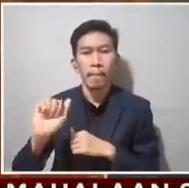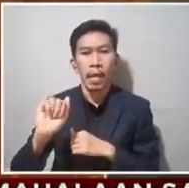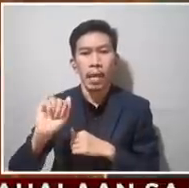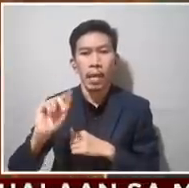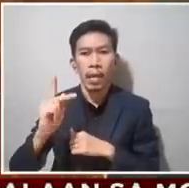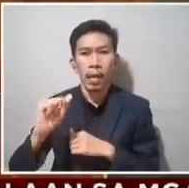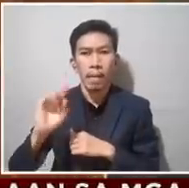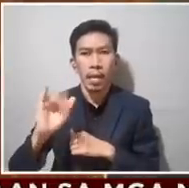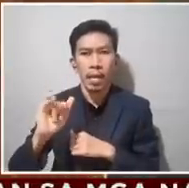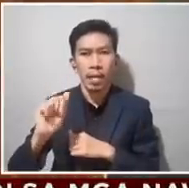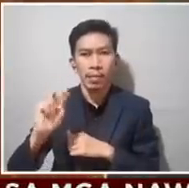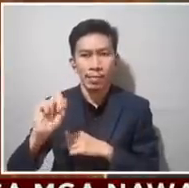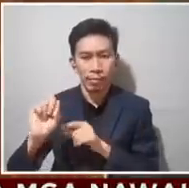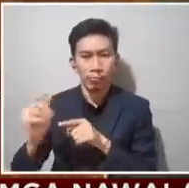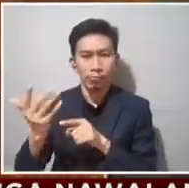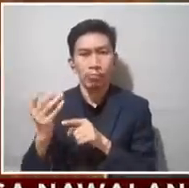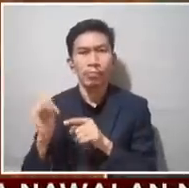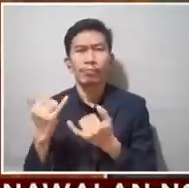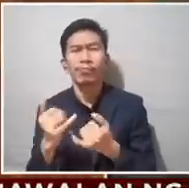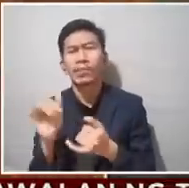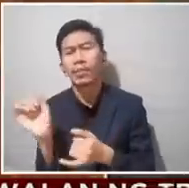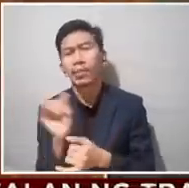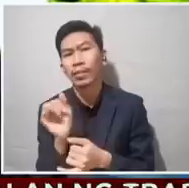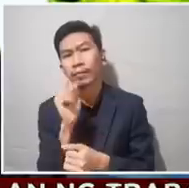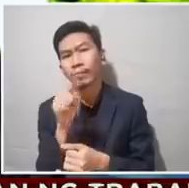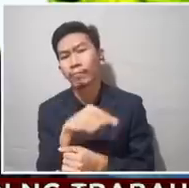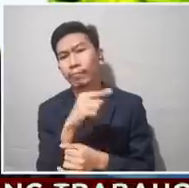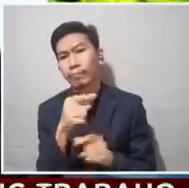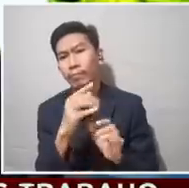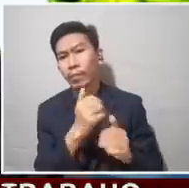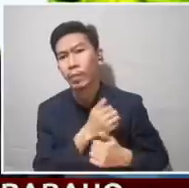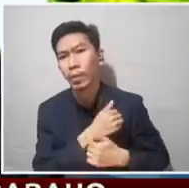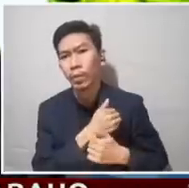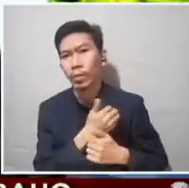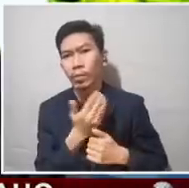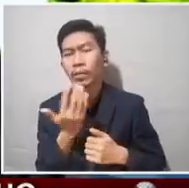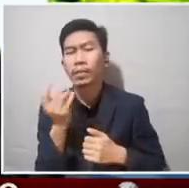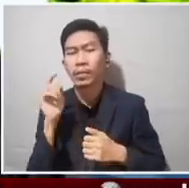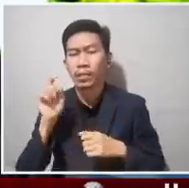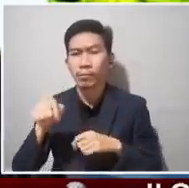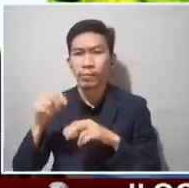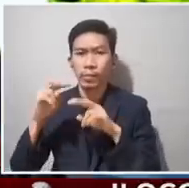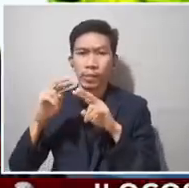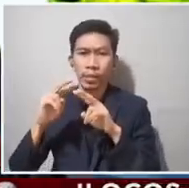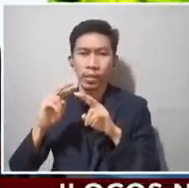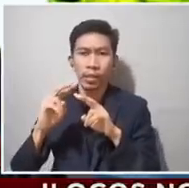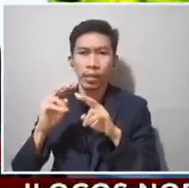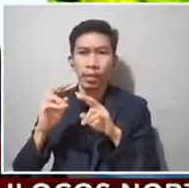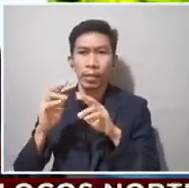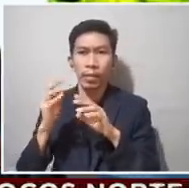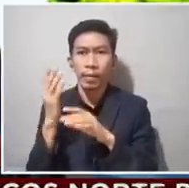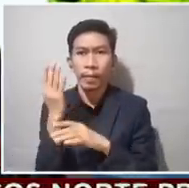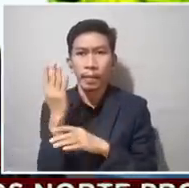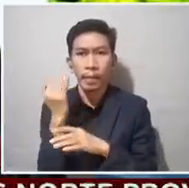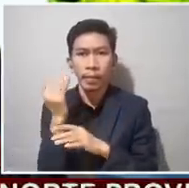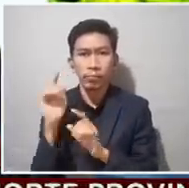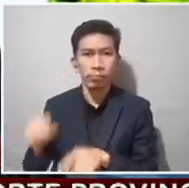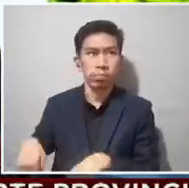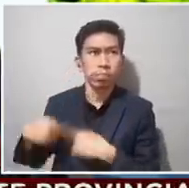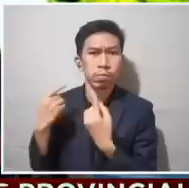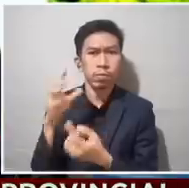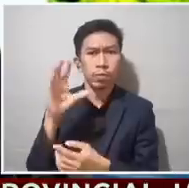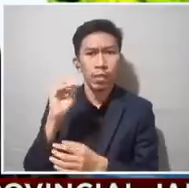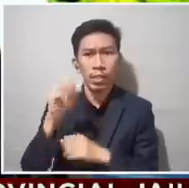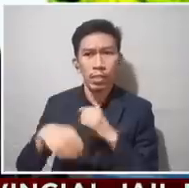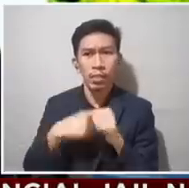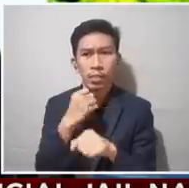hinikayat ang militar na suriin ang ugat ng armadong kilusan. Bakit ba hanggang sa ngayon, pagkatapos ng mahigit 5 dekada, ay meron pa rin